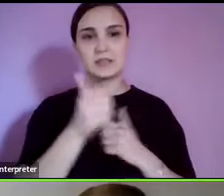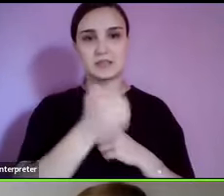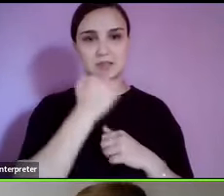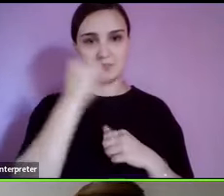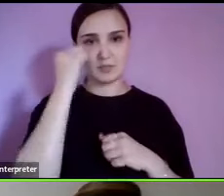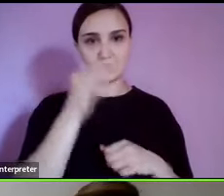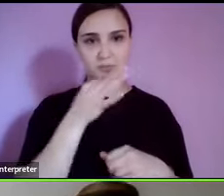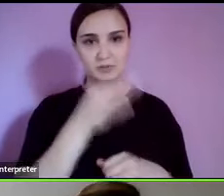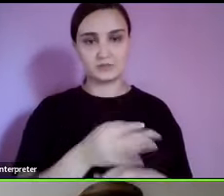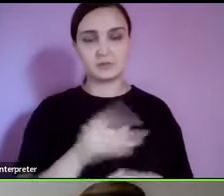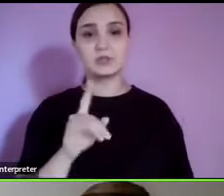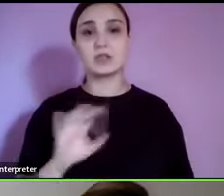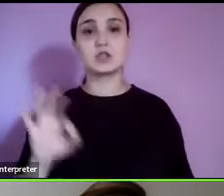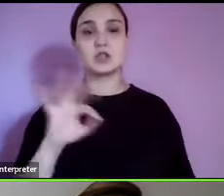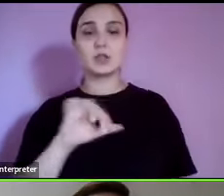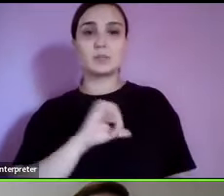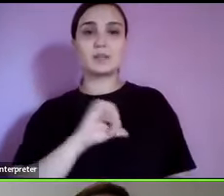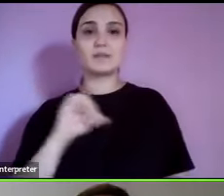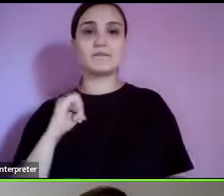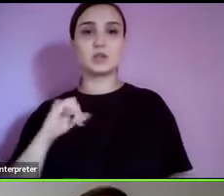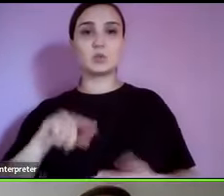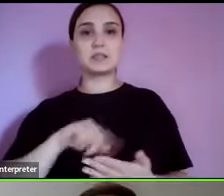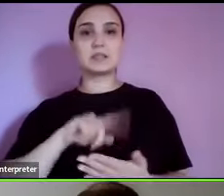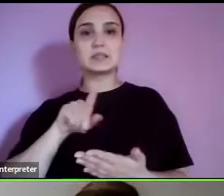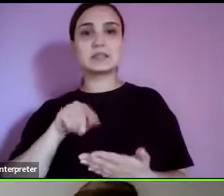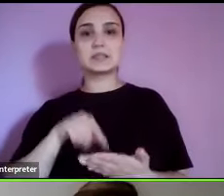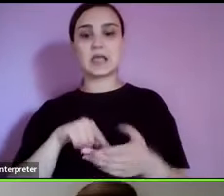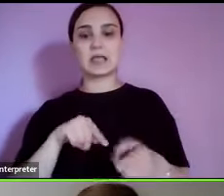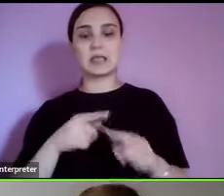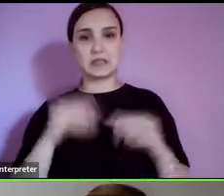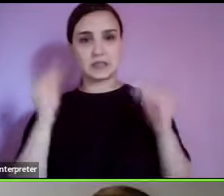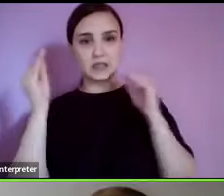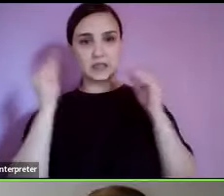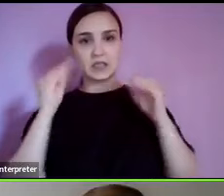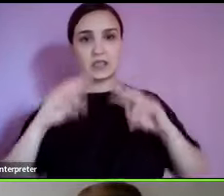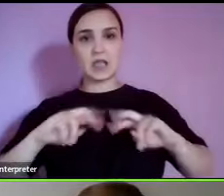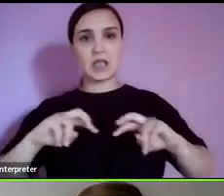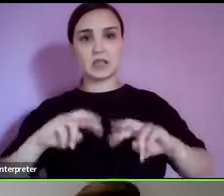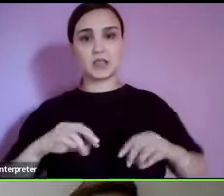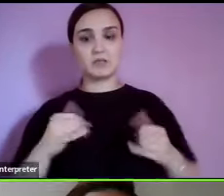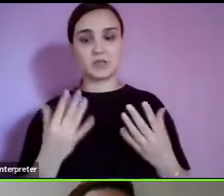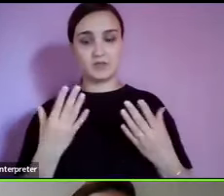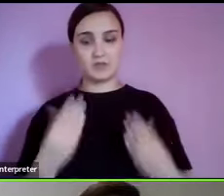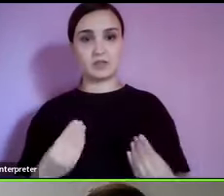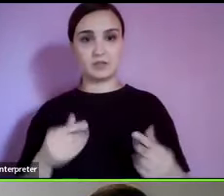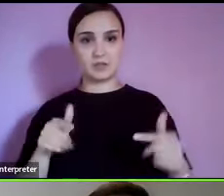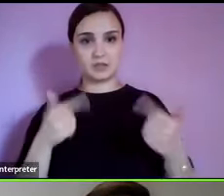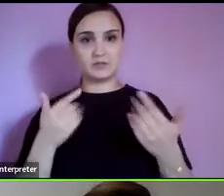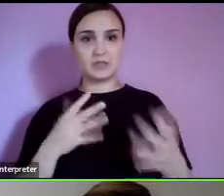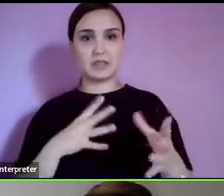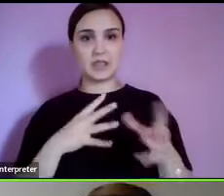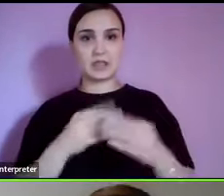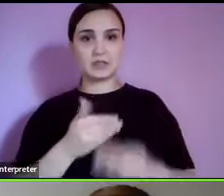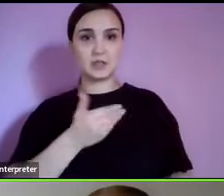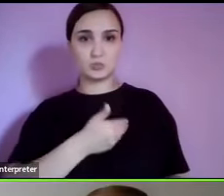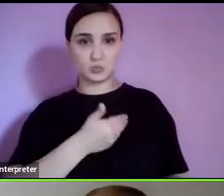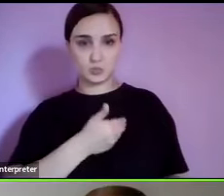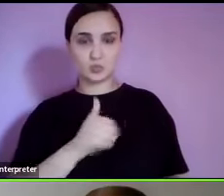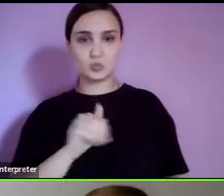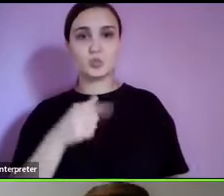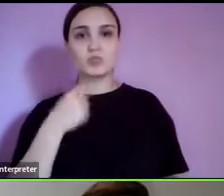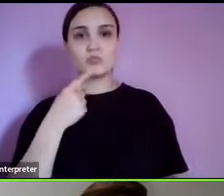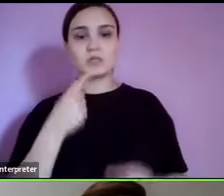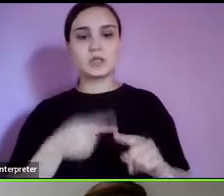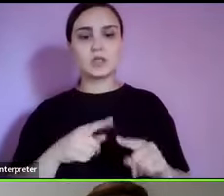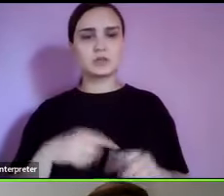ვთქვა, საკითხს, რომლის განხილვაც დღევანდელი ჩართვის ფარგლებში თქვენთან ერთად ვსურს, როგორც აღნიშნე, ეს არის ძალიან